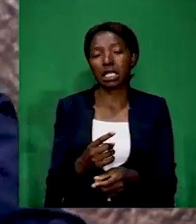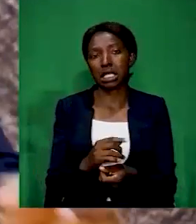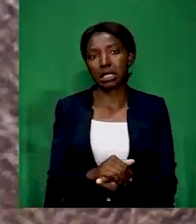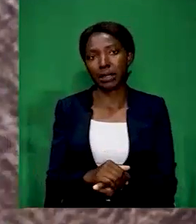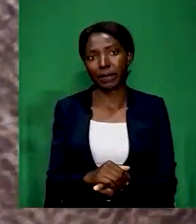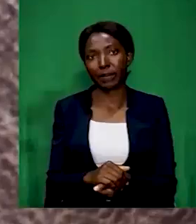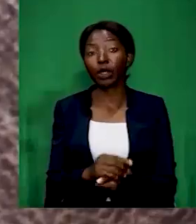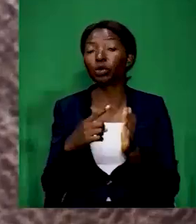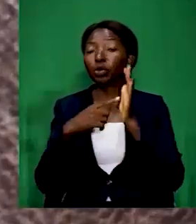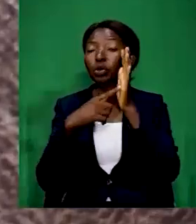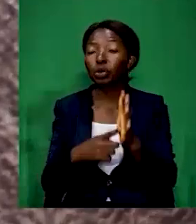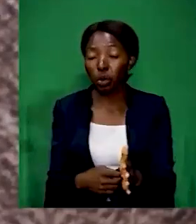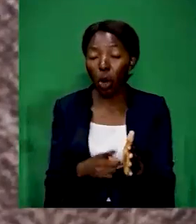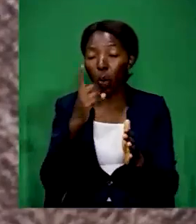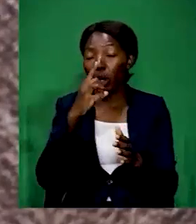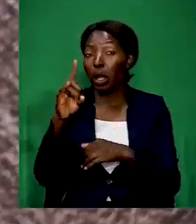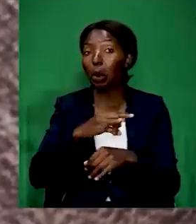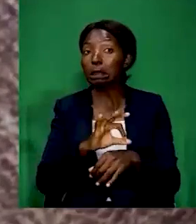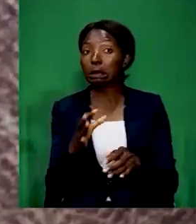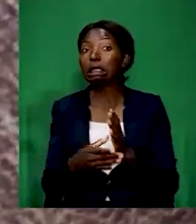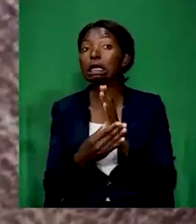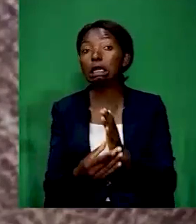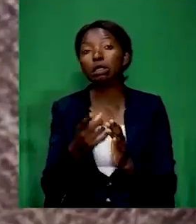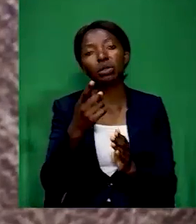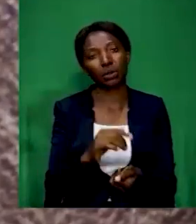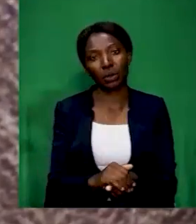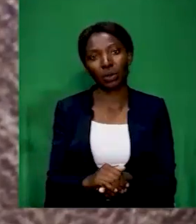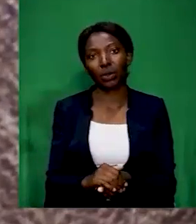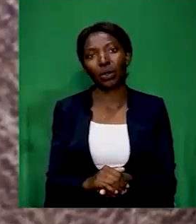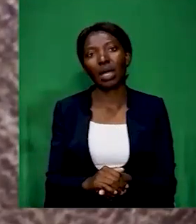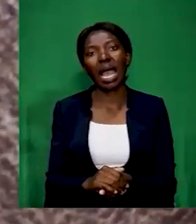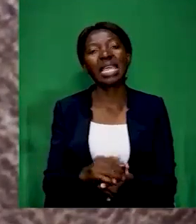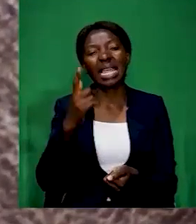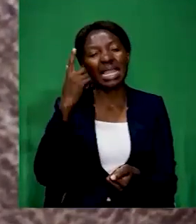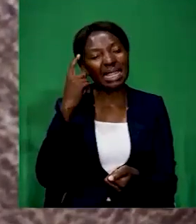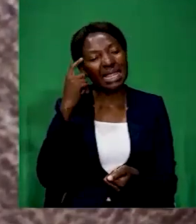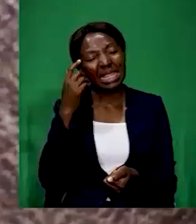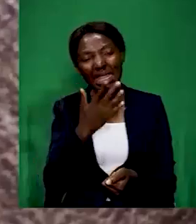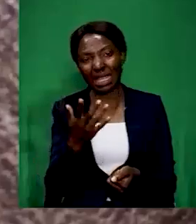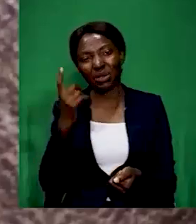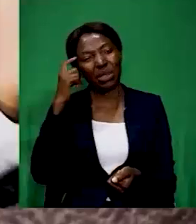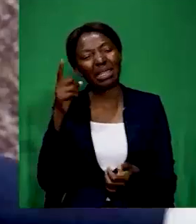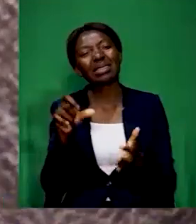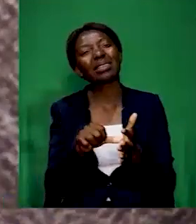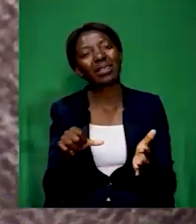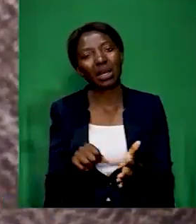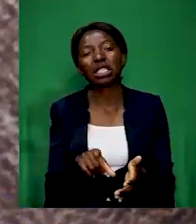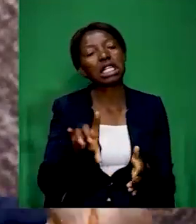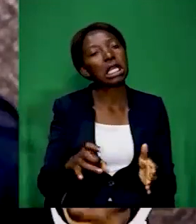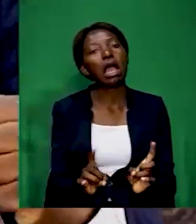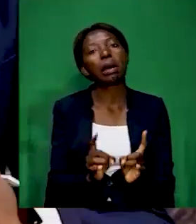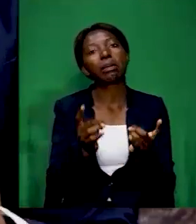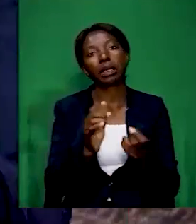Jezreel. Kuratiza kuti kana Mweyai kutunga mira. Your impossibilities become